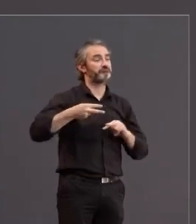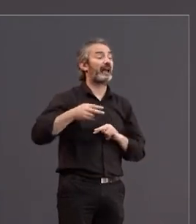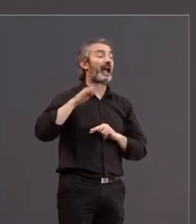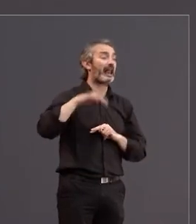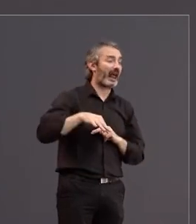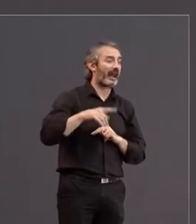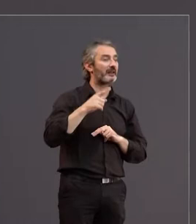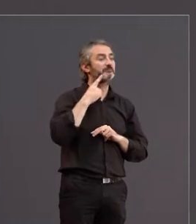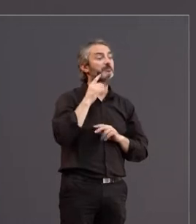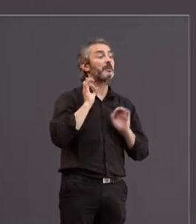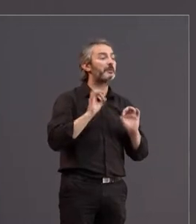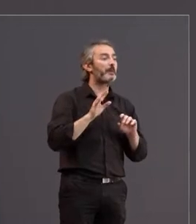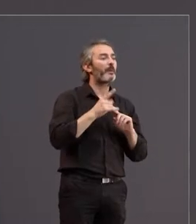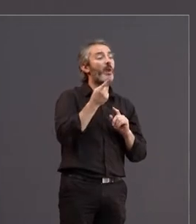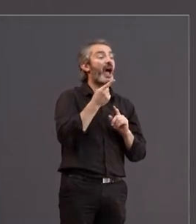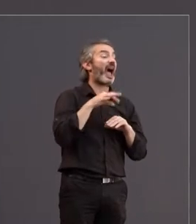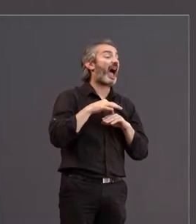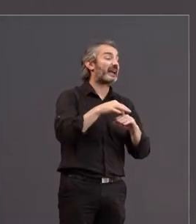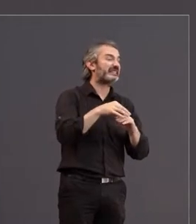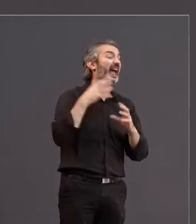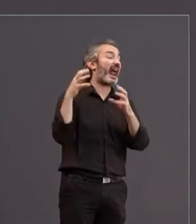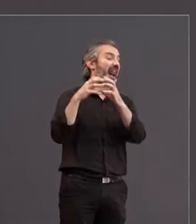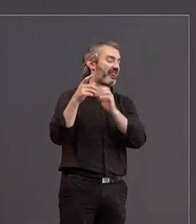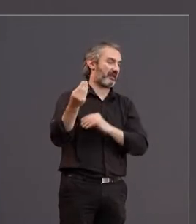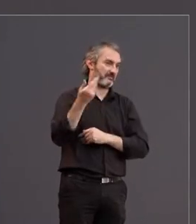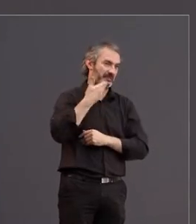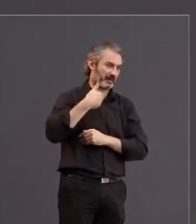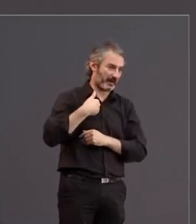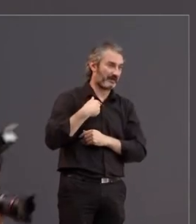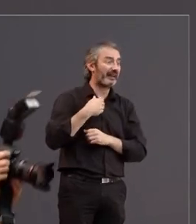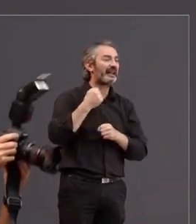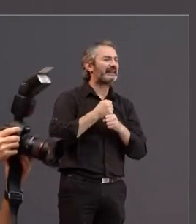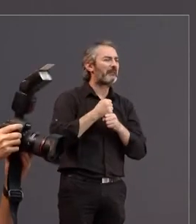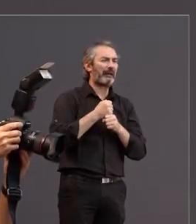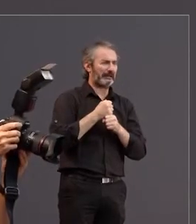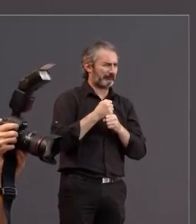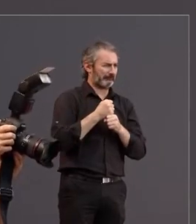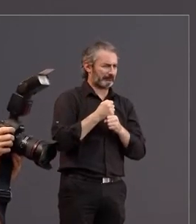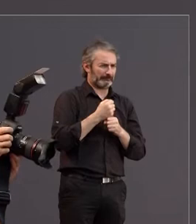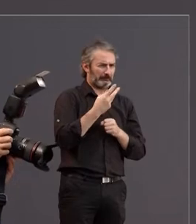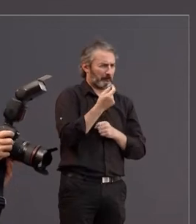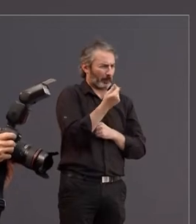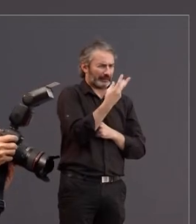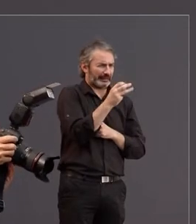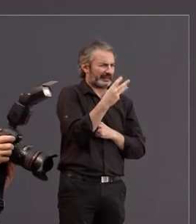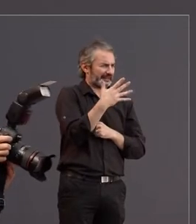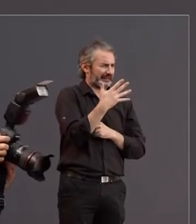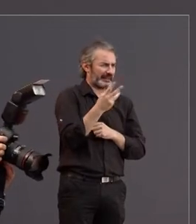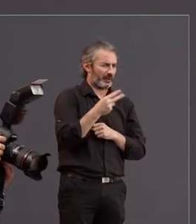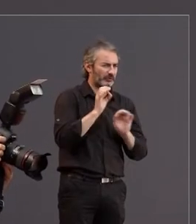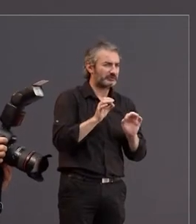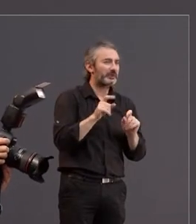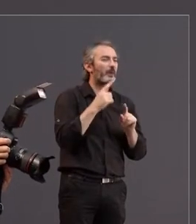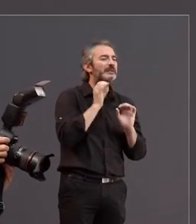de bellesa. I tot venia per una agència més de Granada. La feina total era d'uns 30-35 euros, molt poquet. Eren dates